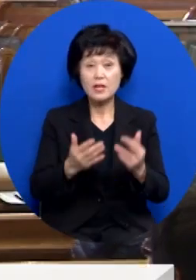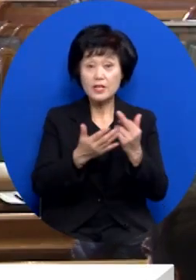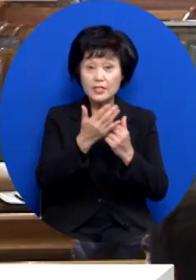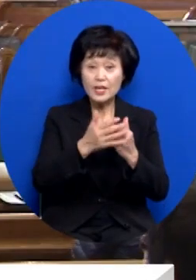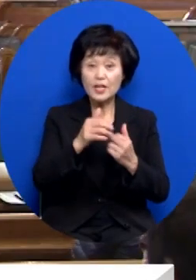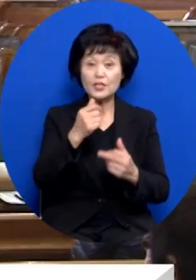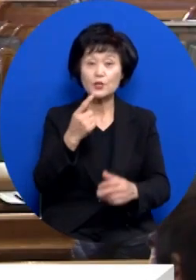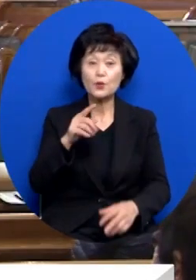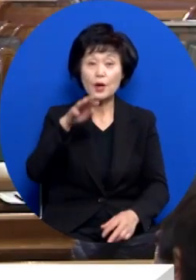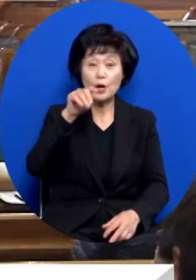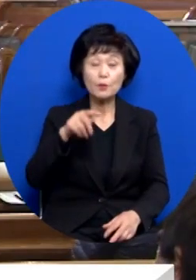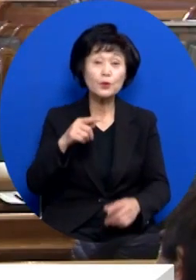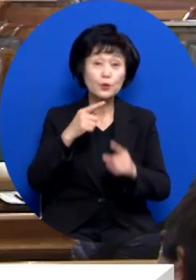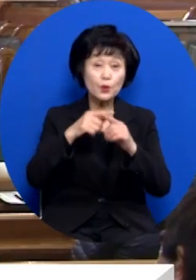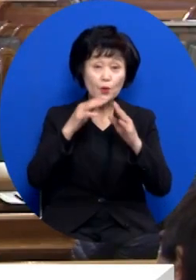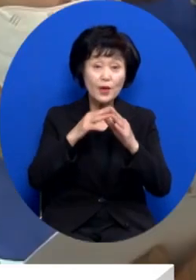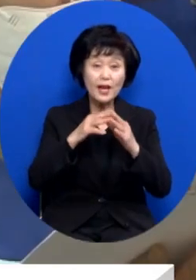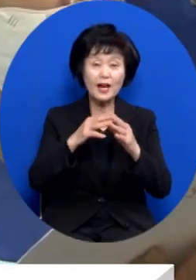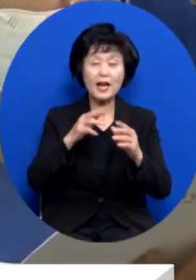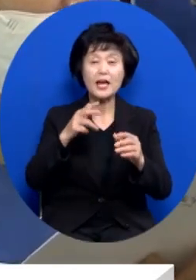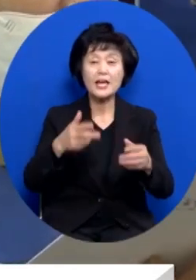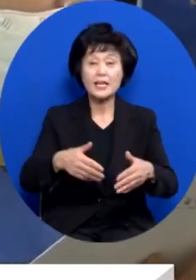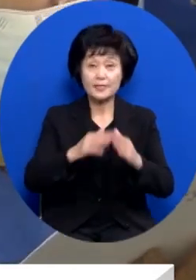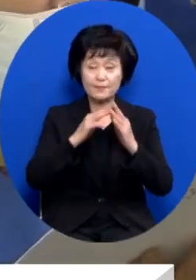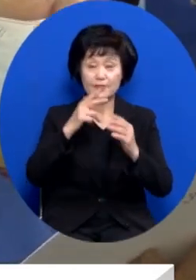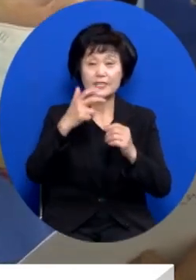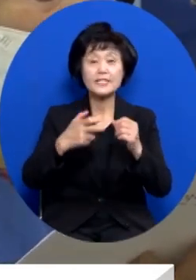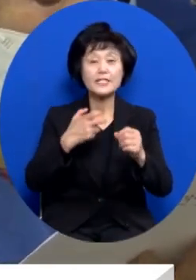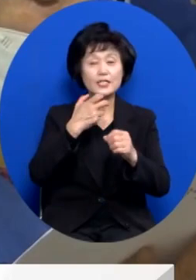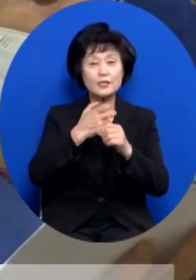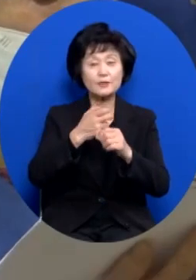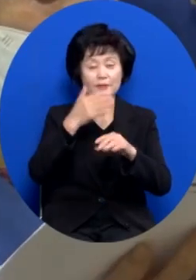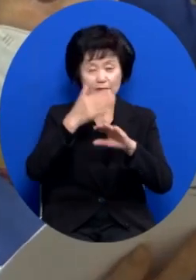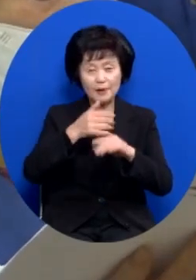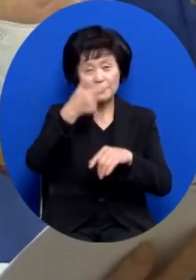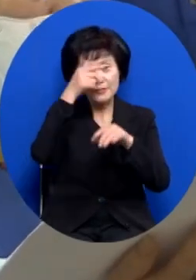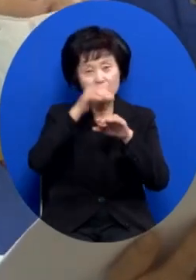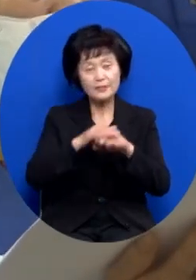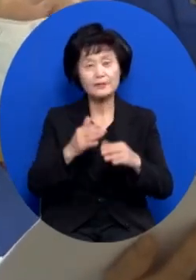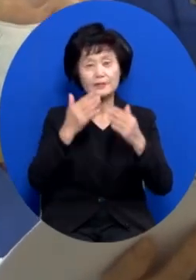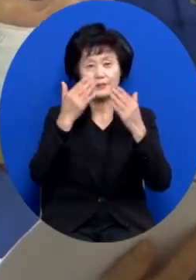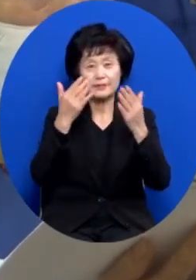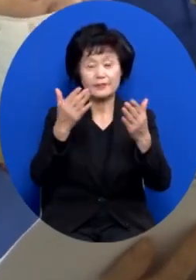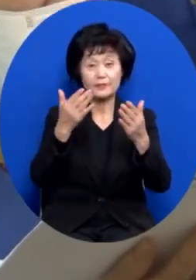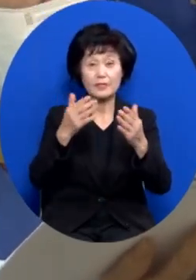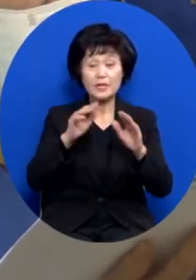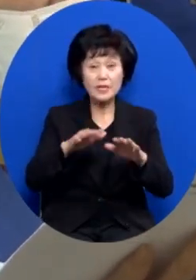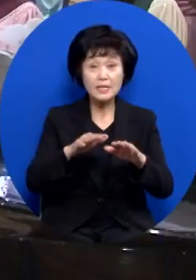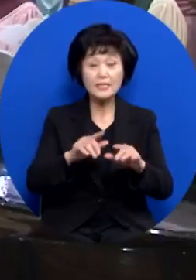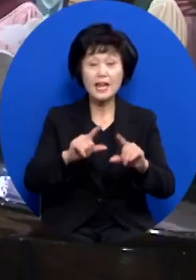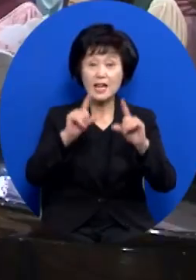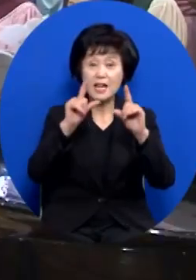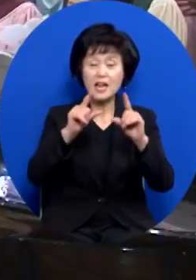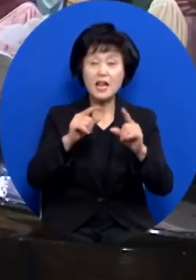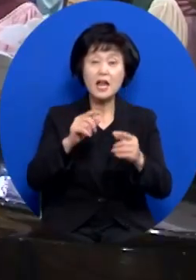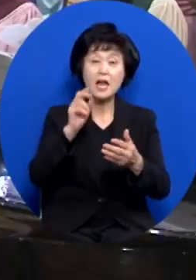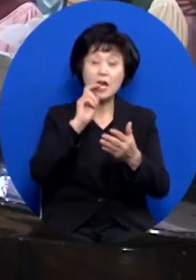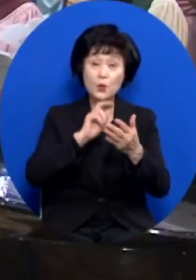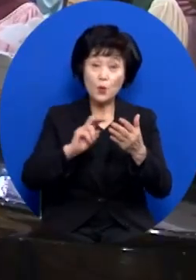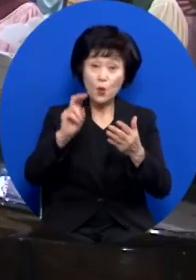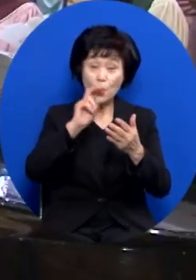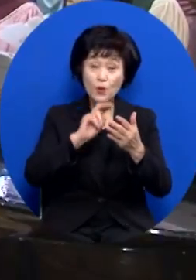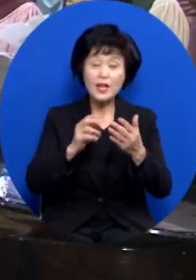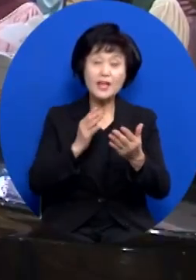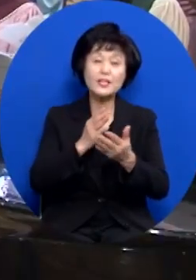제주화북교회가 교회 창립 70주년 기념 감사 음악 예배를 드렸습니다. 이날 예배에는 소프라노 유소영과